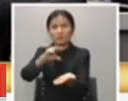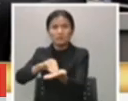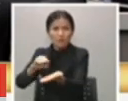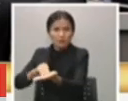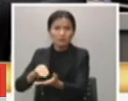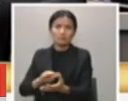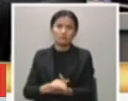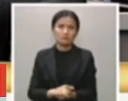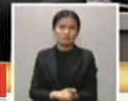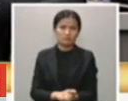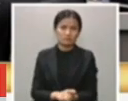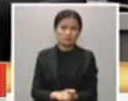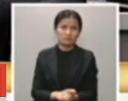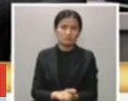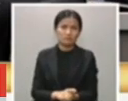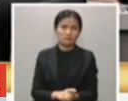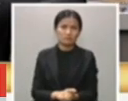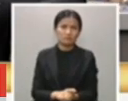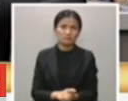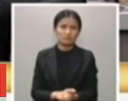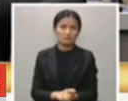ชาชน